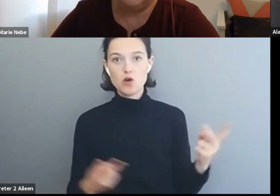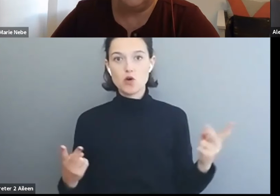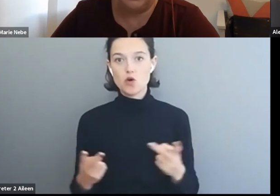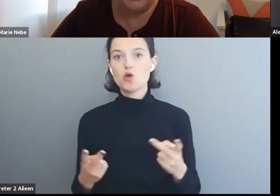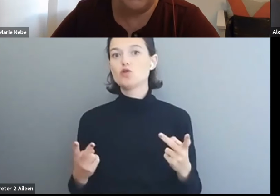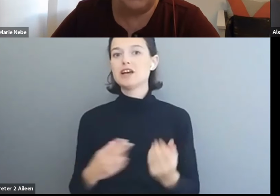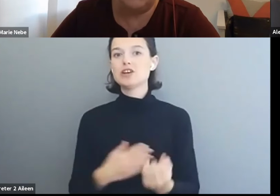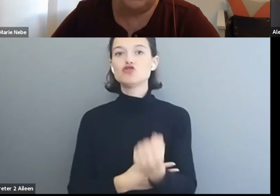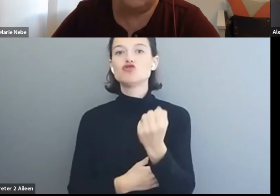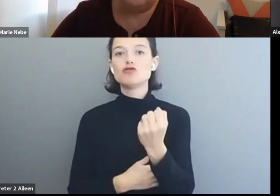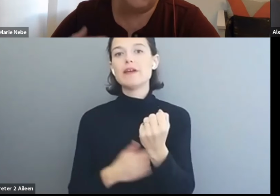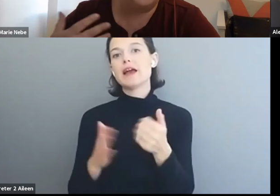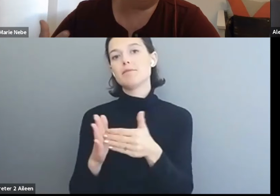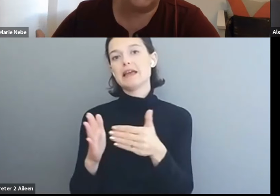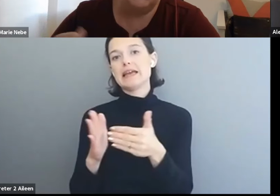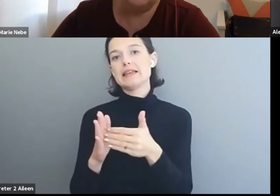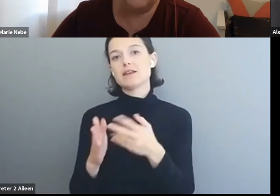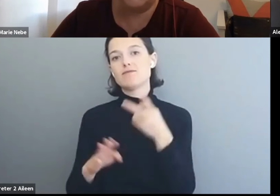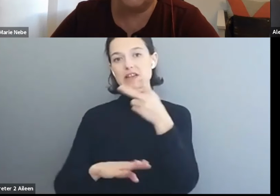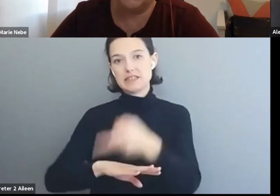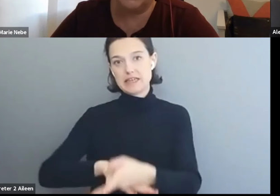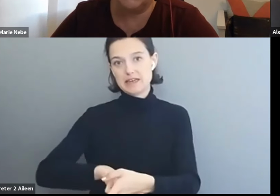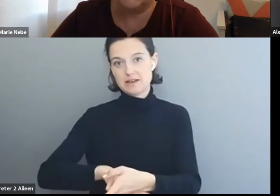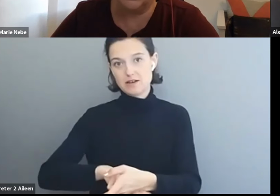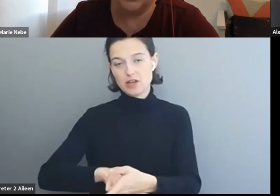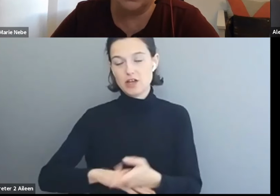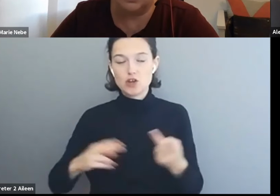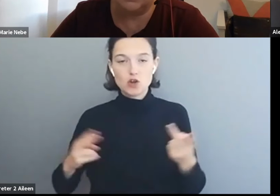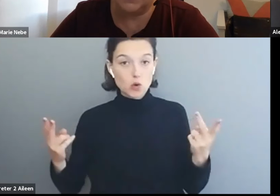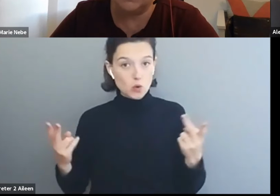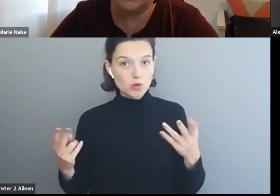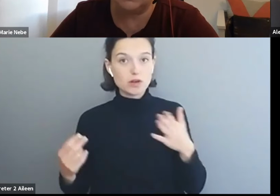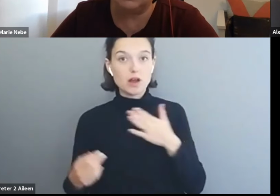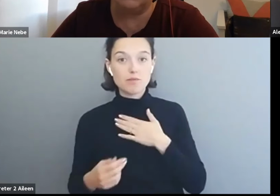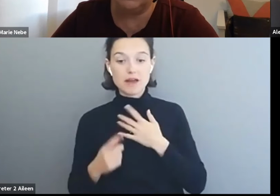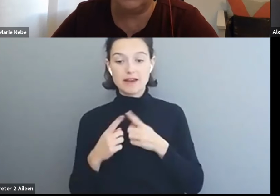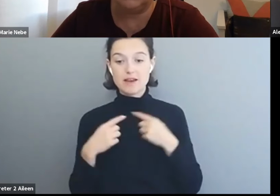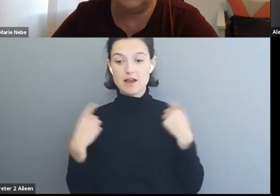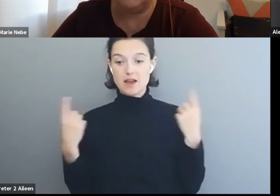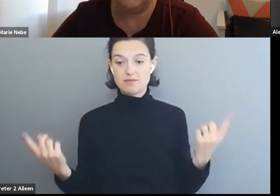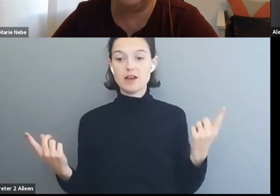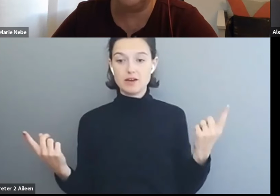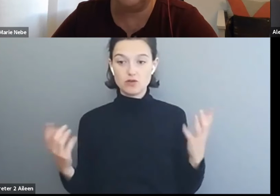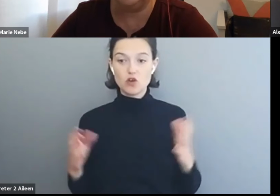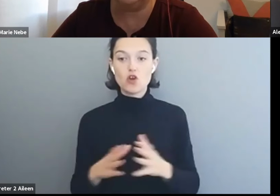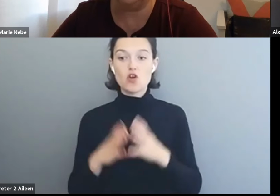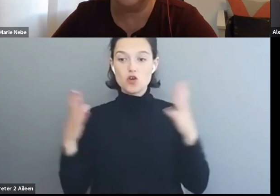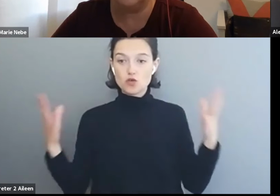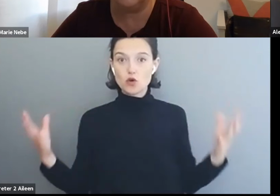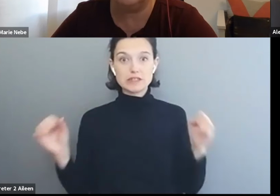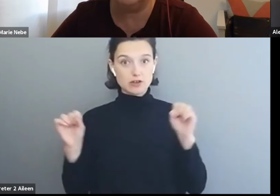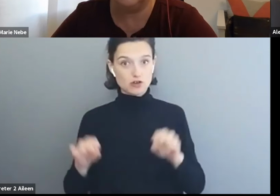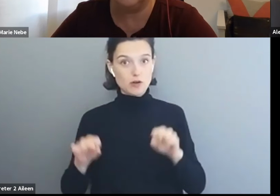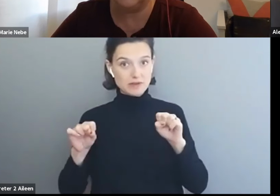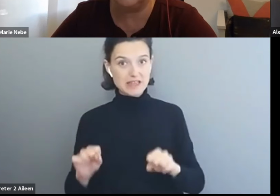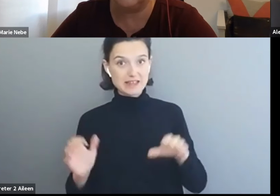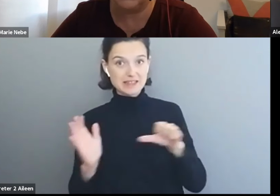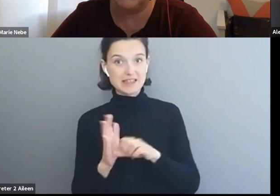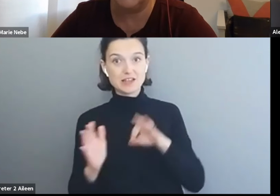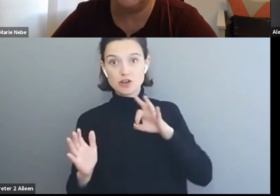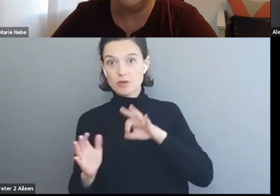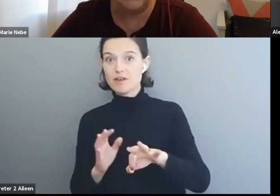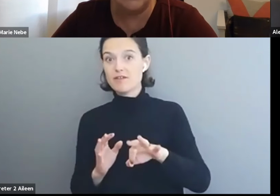Konzernschwerbehindertenvertreter, aber eben auch meine Abteilung beispielsweise, das größte Kompetenzzentrum für digitale Barrierefreiheit und Softwareergonomie in